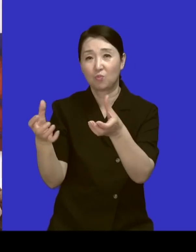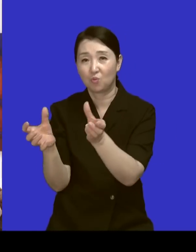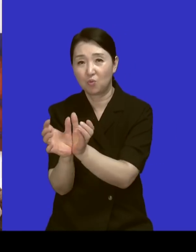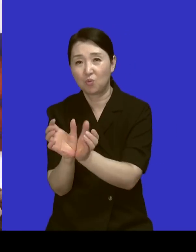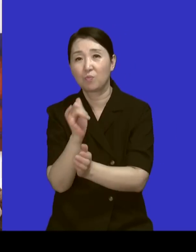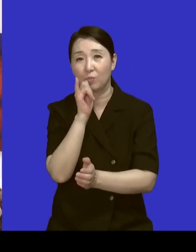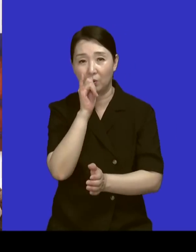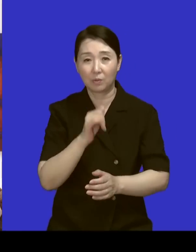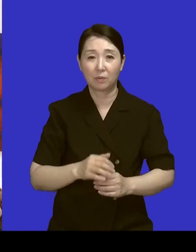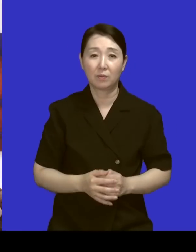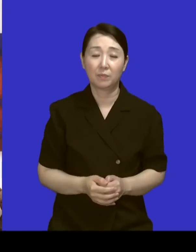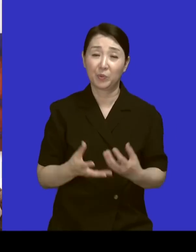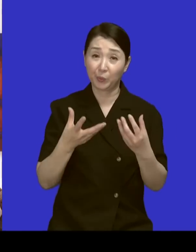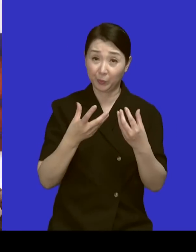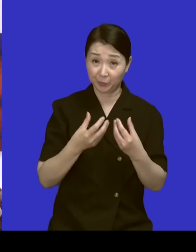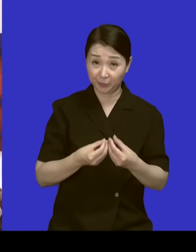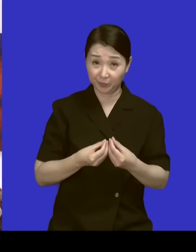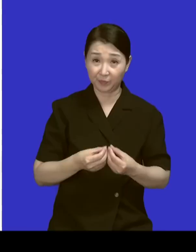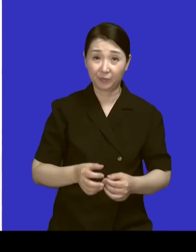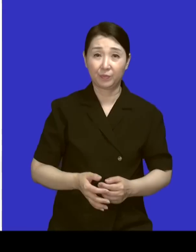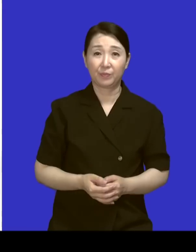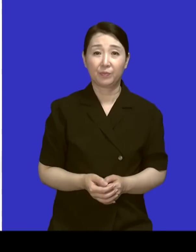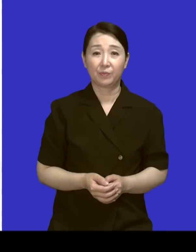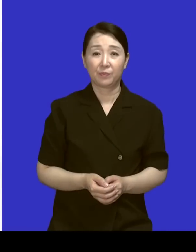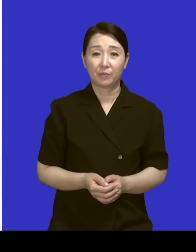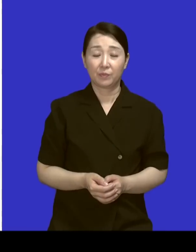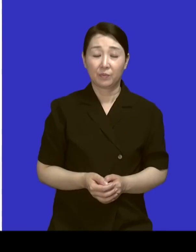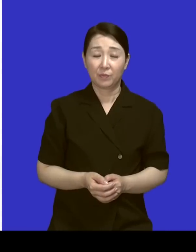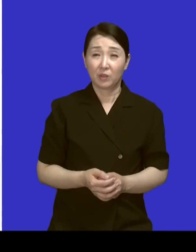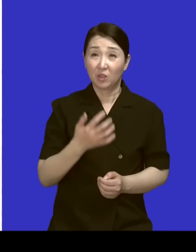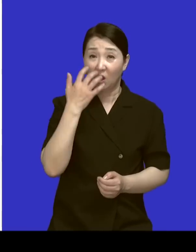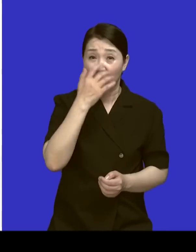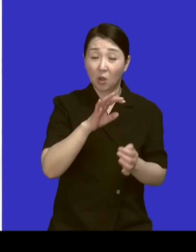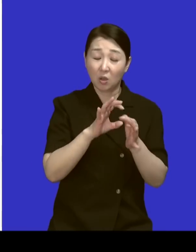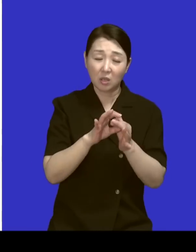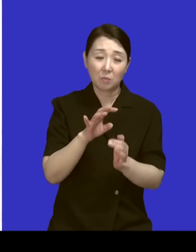아, 그래서 예를 들어서 뭐 어떤 성적인